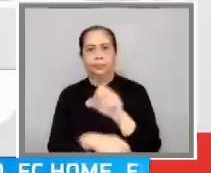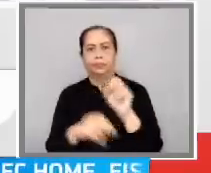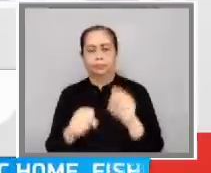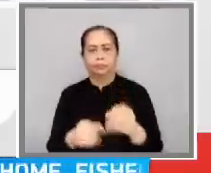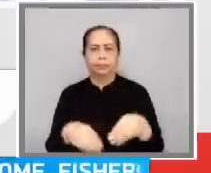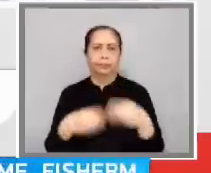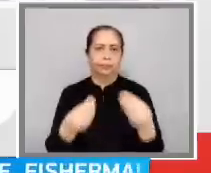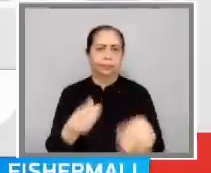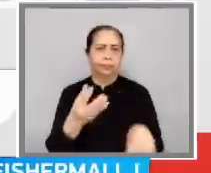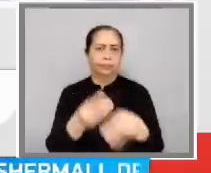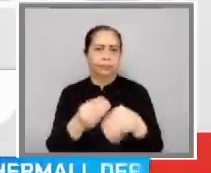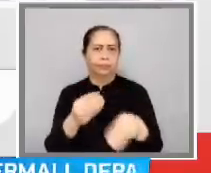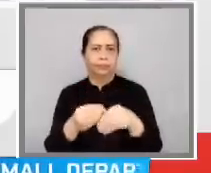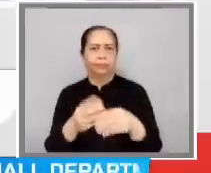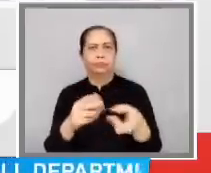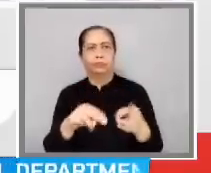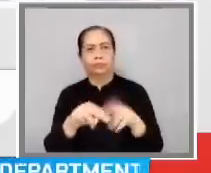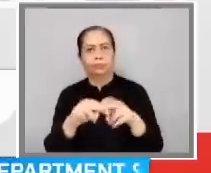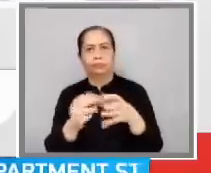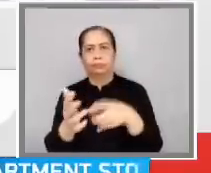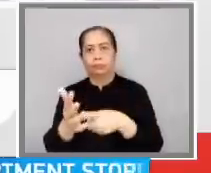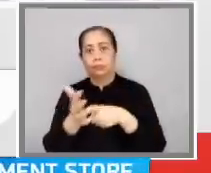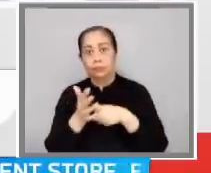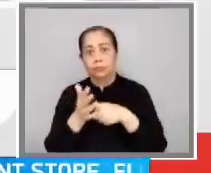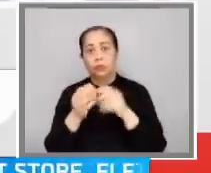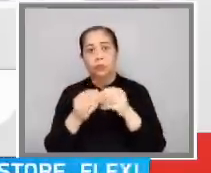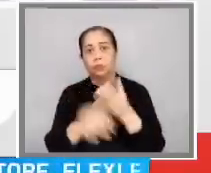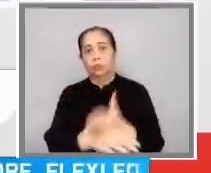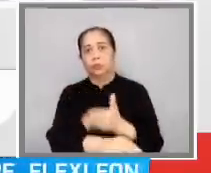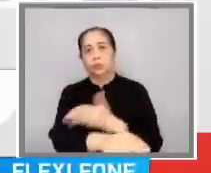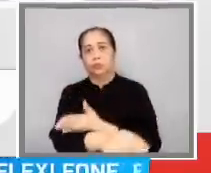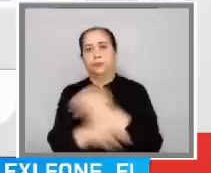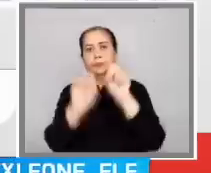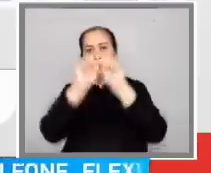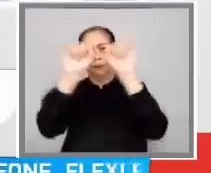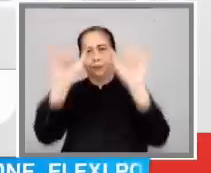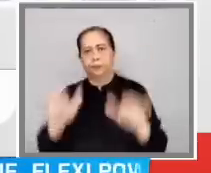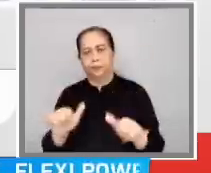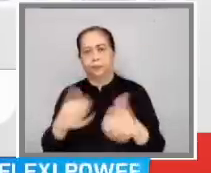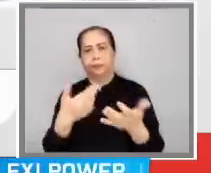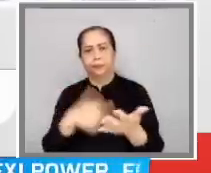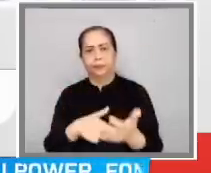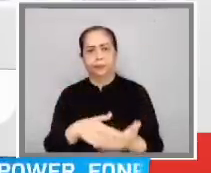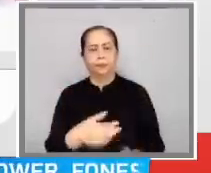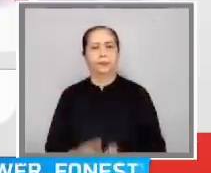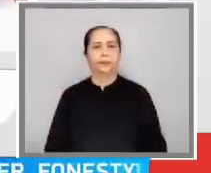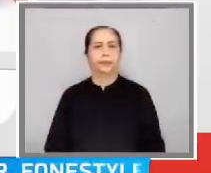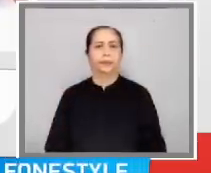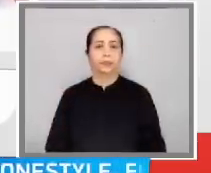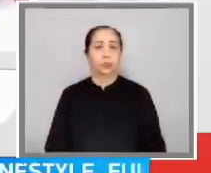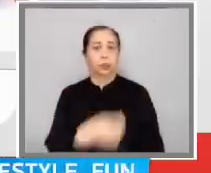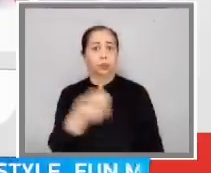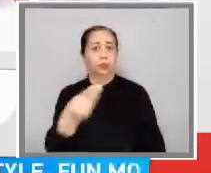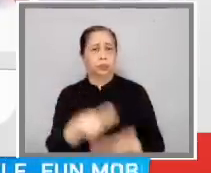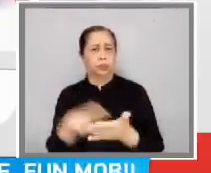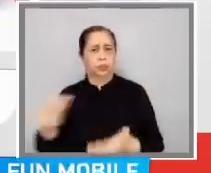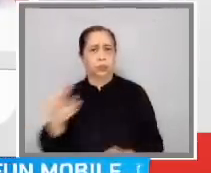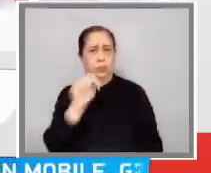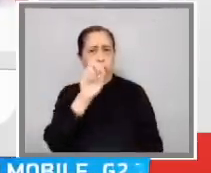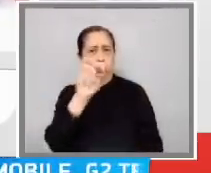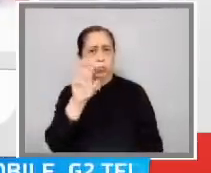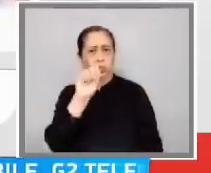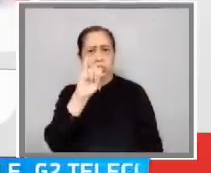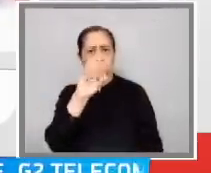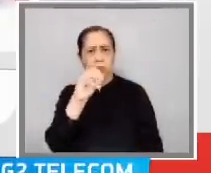mga additional guidelines para po mas ma-enhance yung system of registration po natin. At sa mga bibili po ng mga bagong SIM, saan po